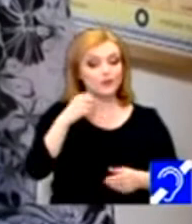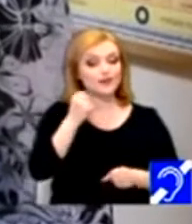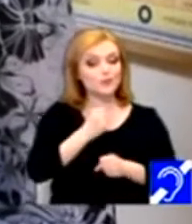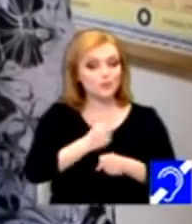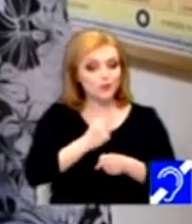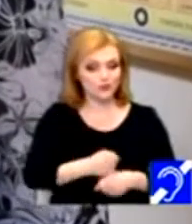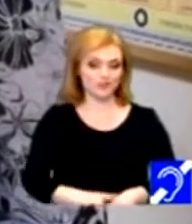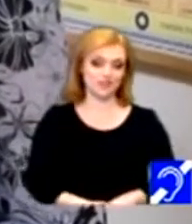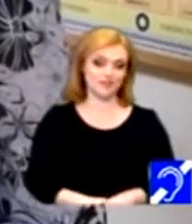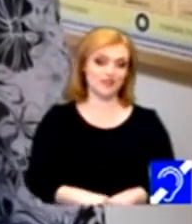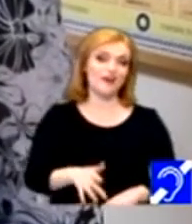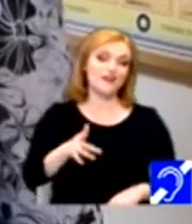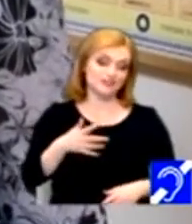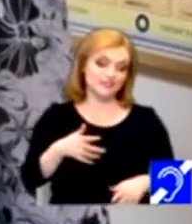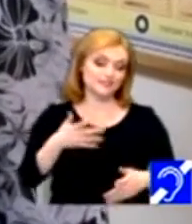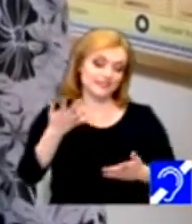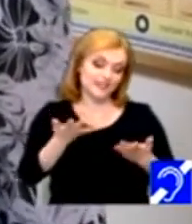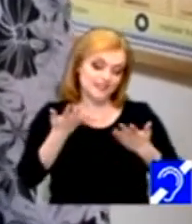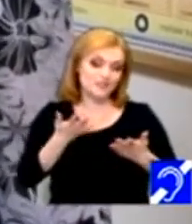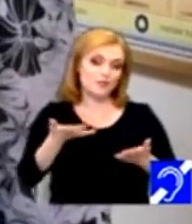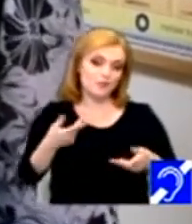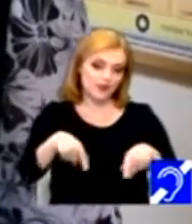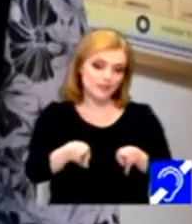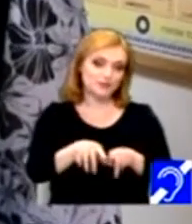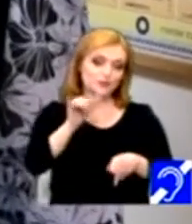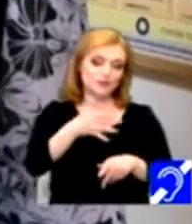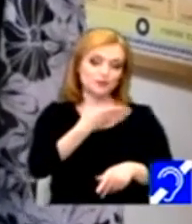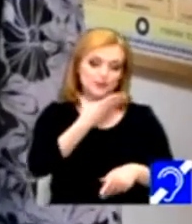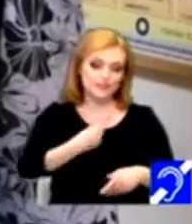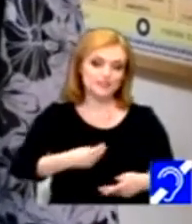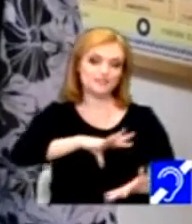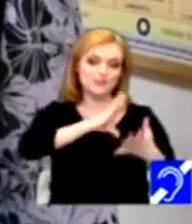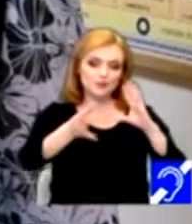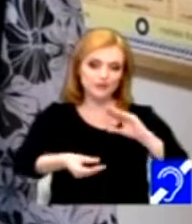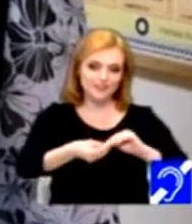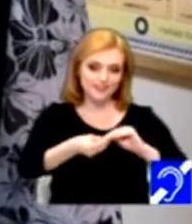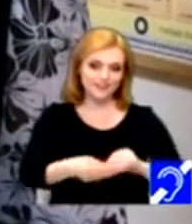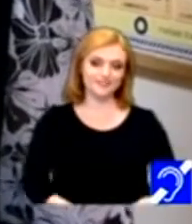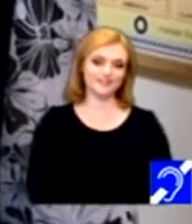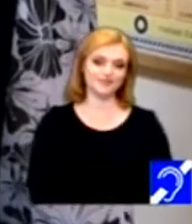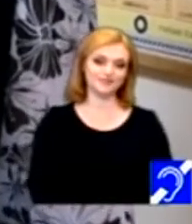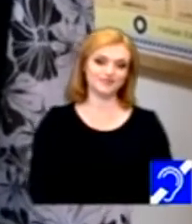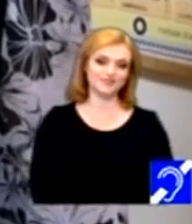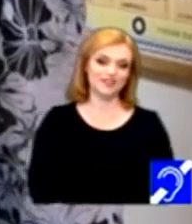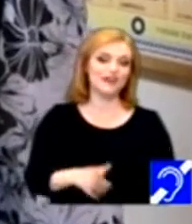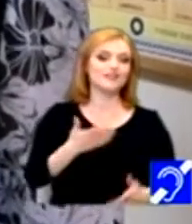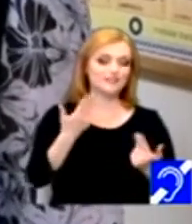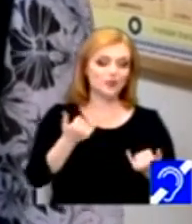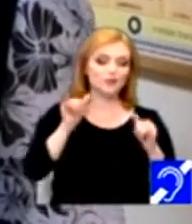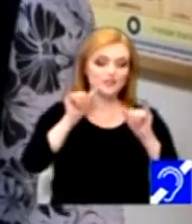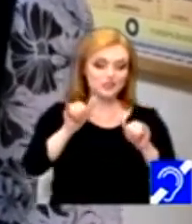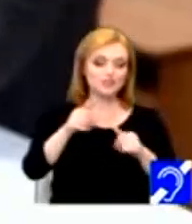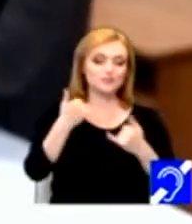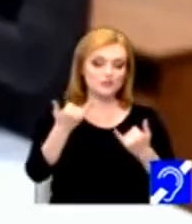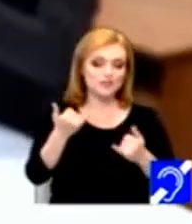sine, i-a obținut acel laur al succesului de care merită pe deplin. În spatele fiecărui succes stă o muncă enormă atât în